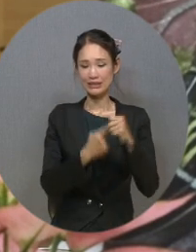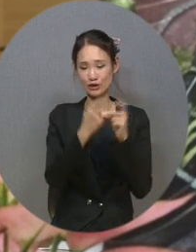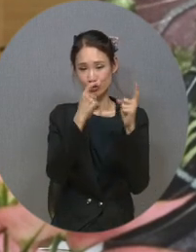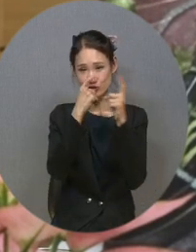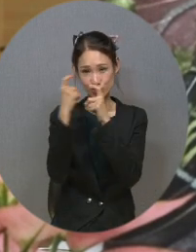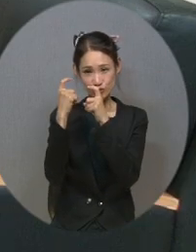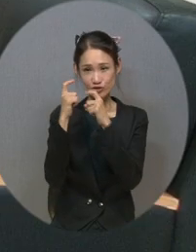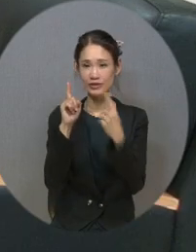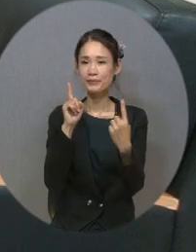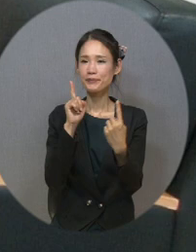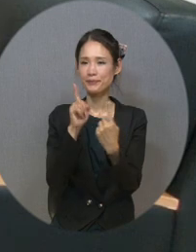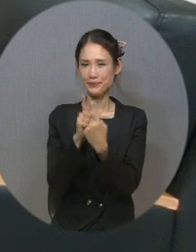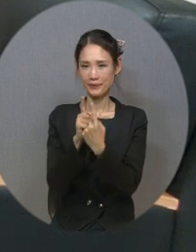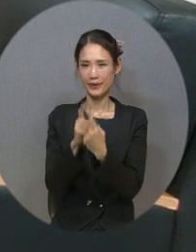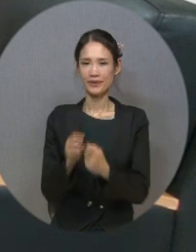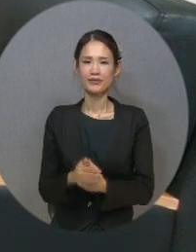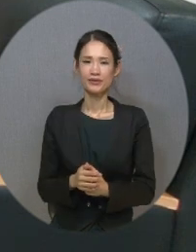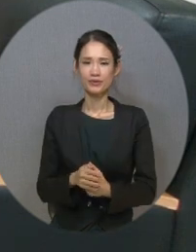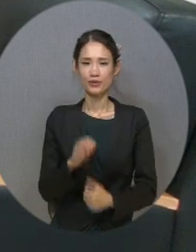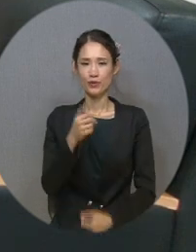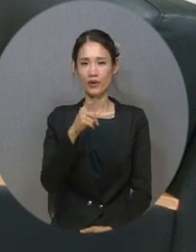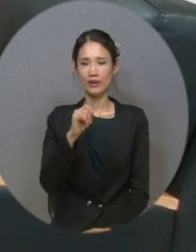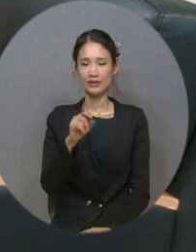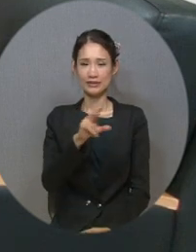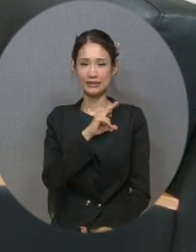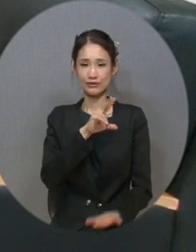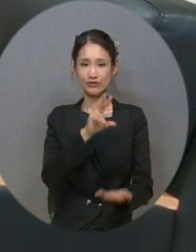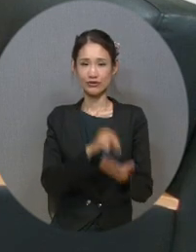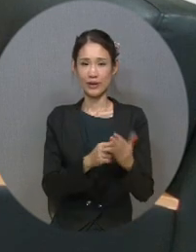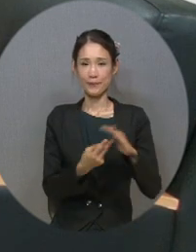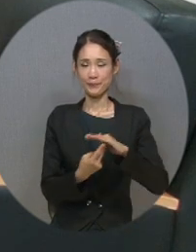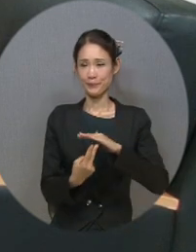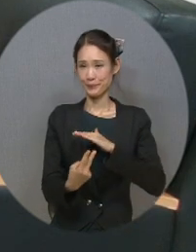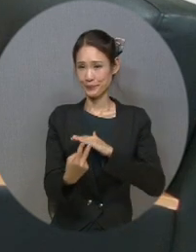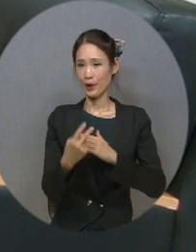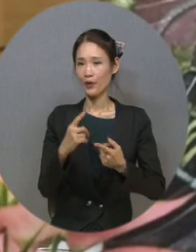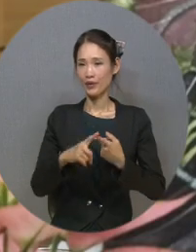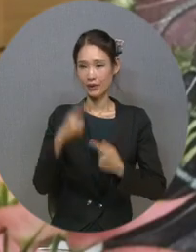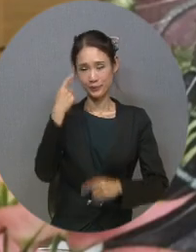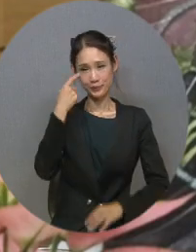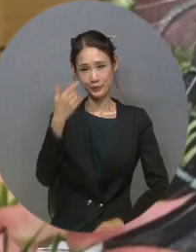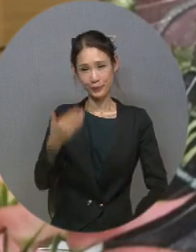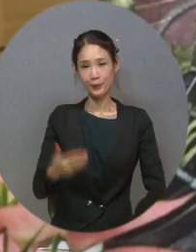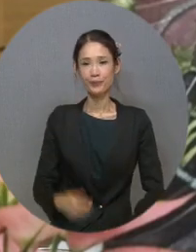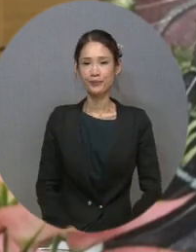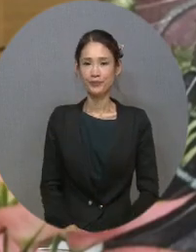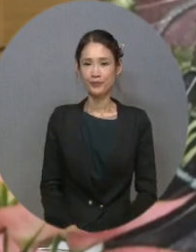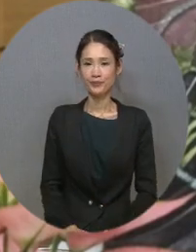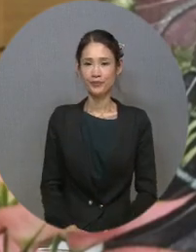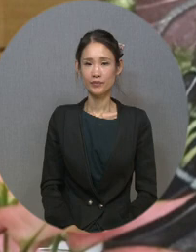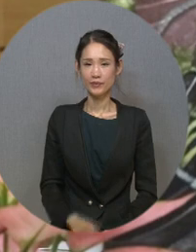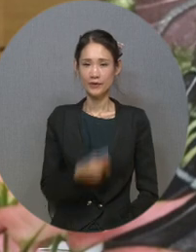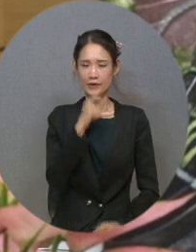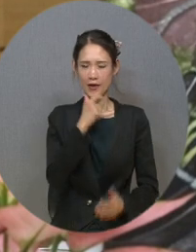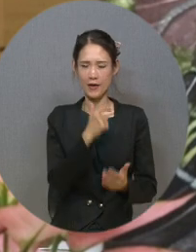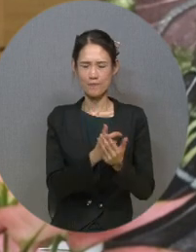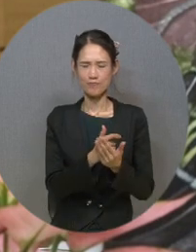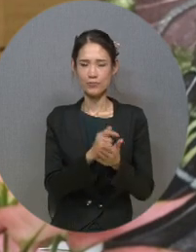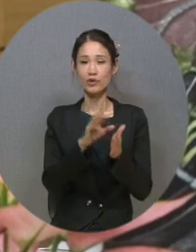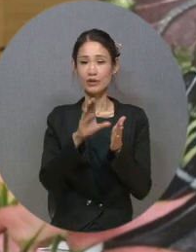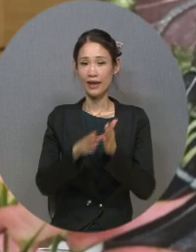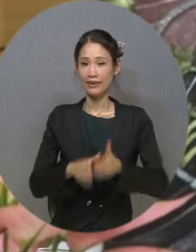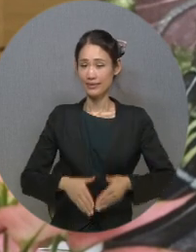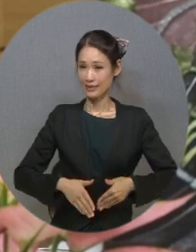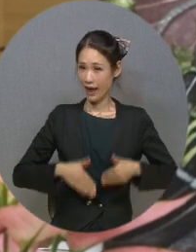맞이했습니다. 광양시의 슬로건과 비전에 대해서 묻고 싶은데요. 광양시 슬로건은 감동시대,